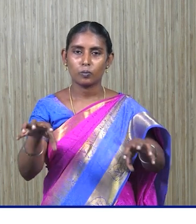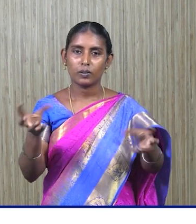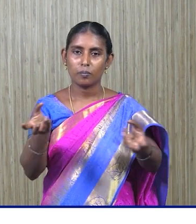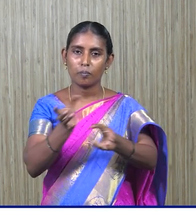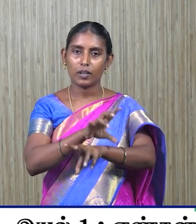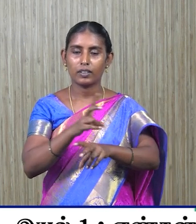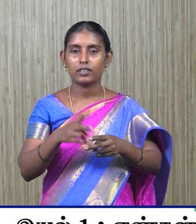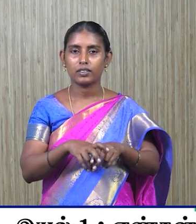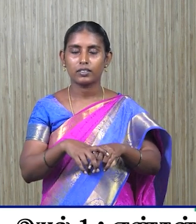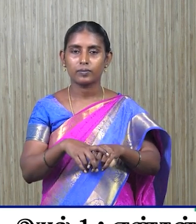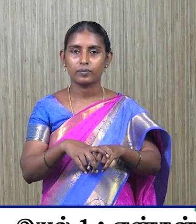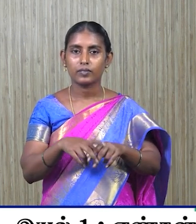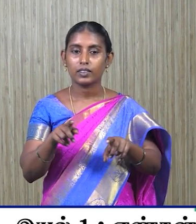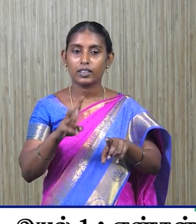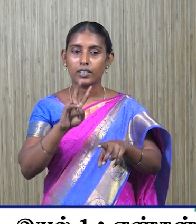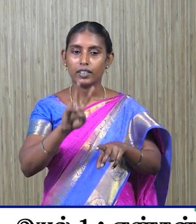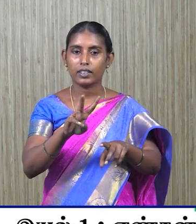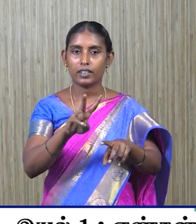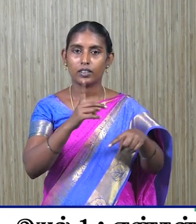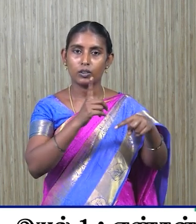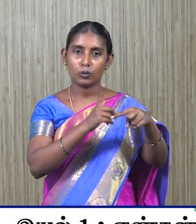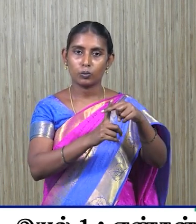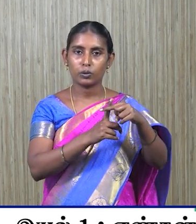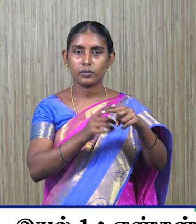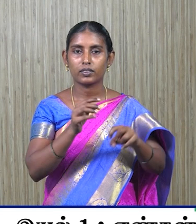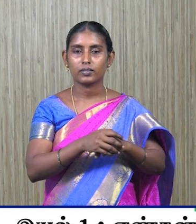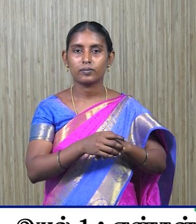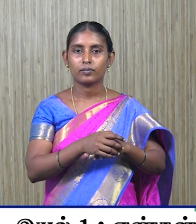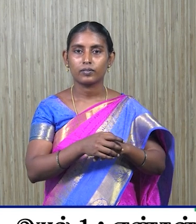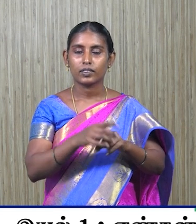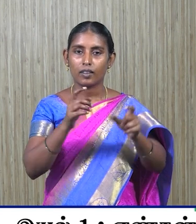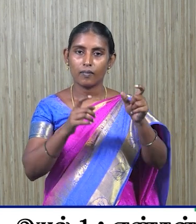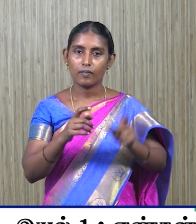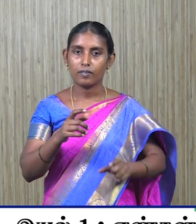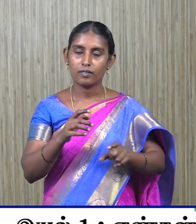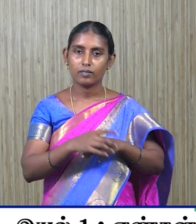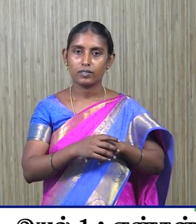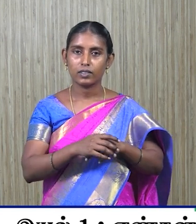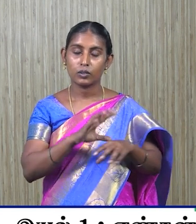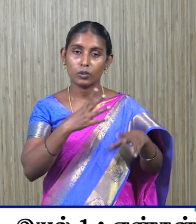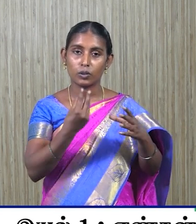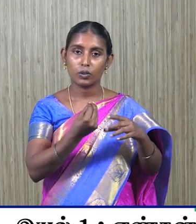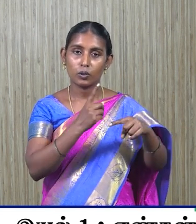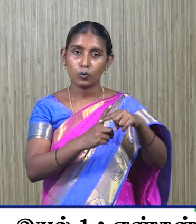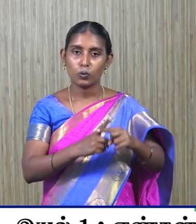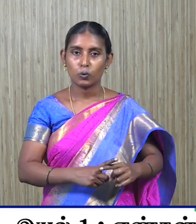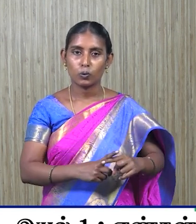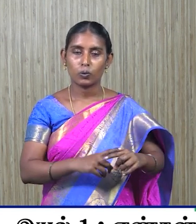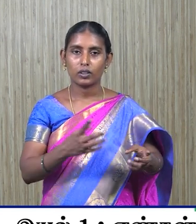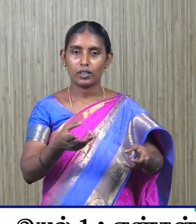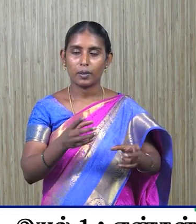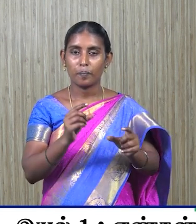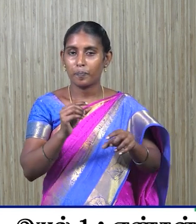செல்வது. அப்போது இரண்டு எண்களை கூட்டும்போது அவ்வெண்களின் வரிசை அவற்றின் கூடுதலை பாதிக்காது,